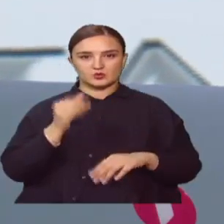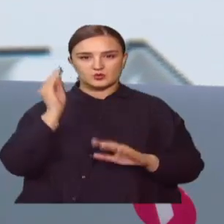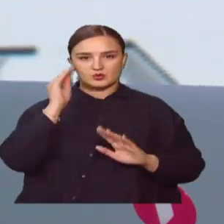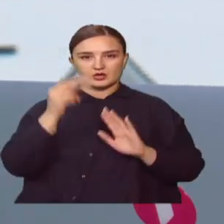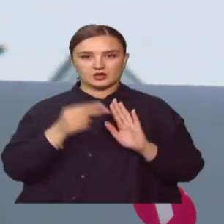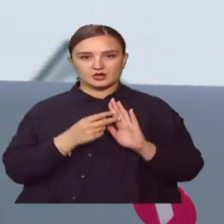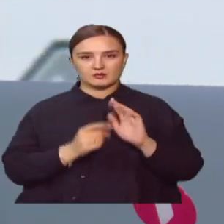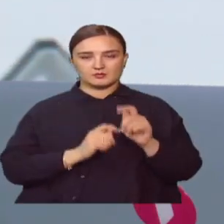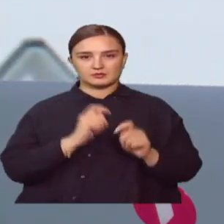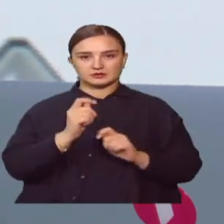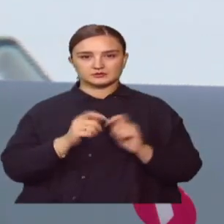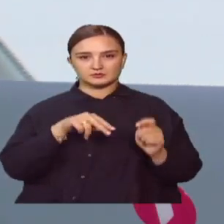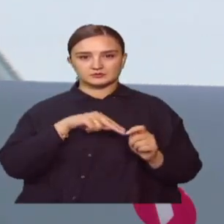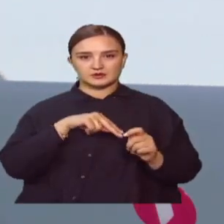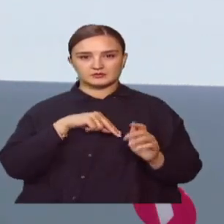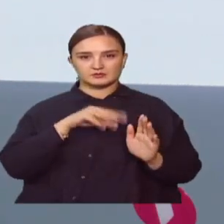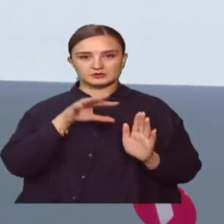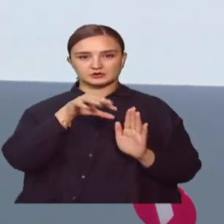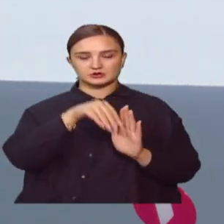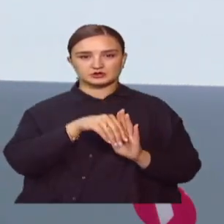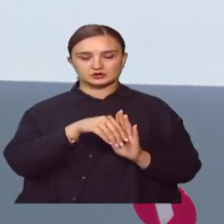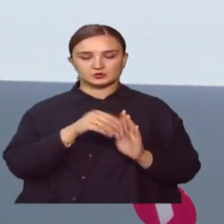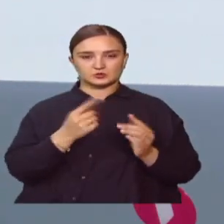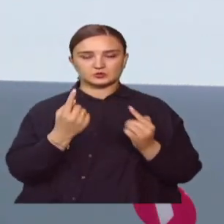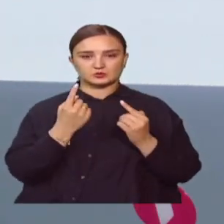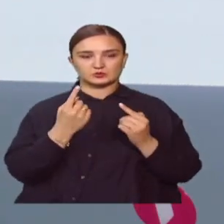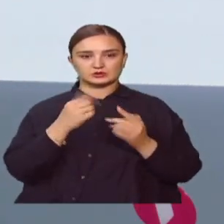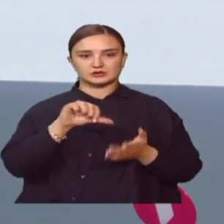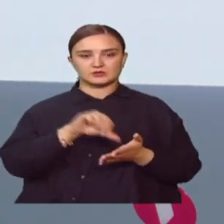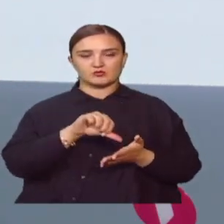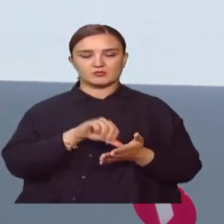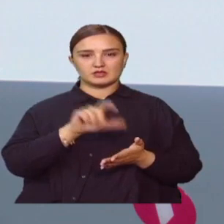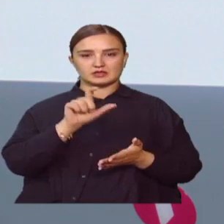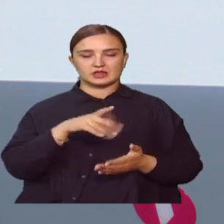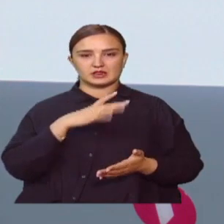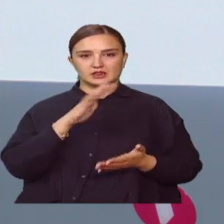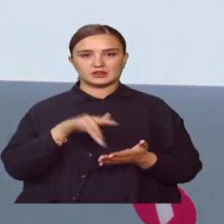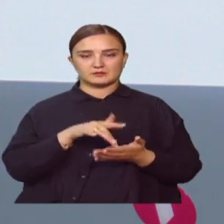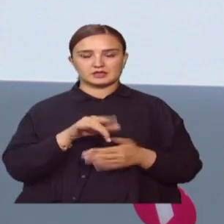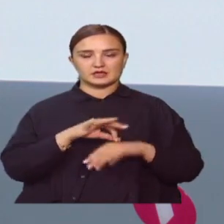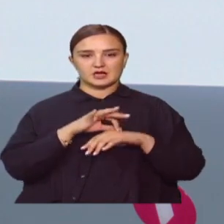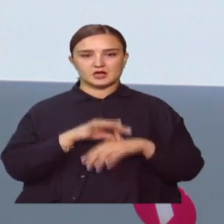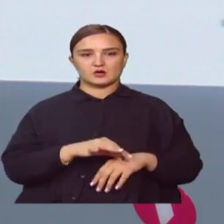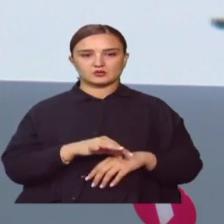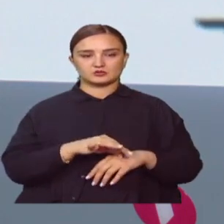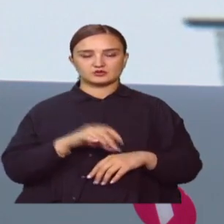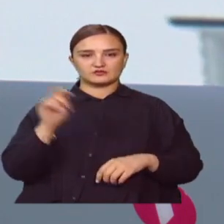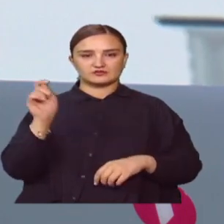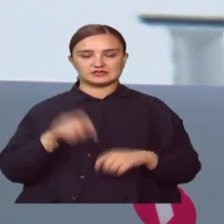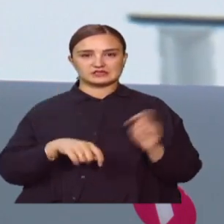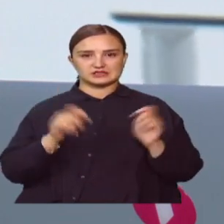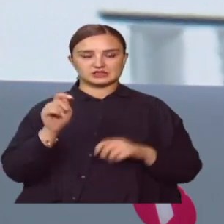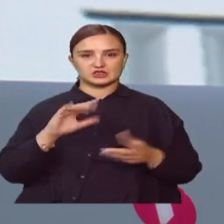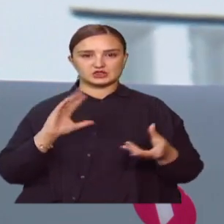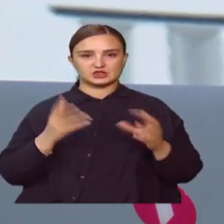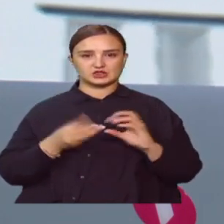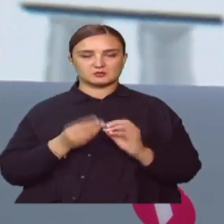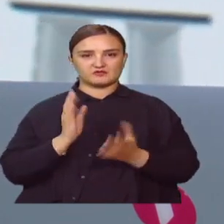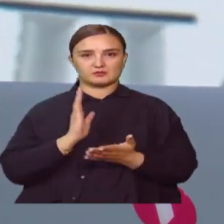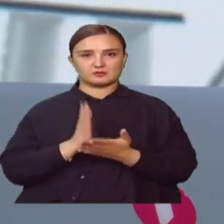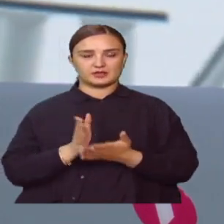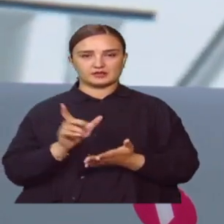Urapasemen sa parlamento umraule sobashe eurocaușiri sumaglesi armomadgen list filișim irgan hurțele bulibne vizitis șegeame